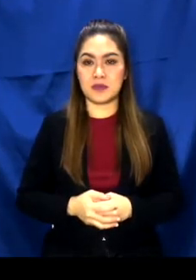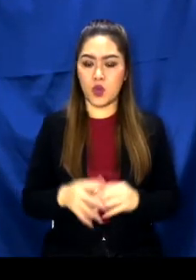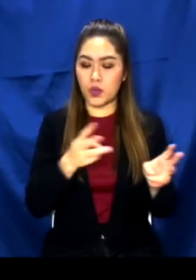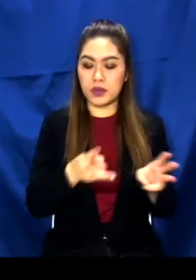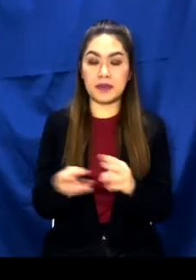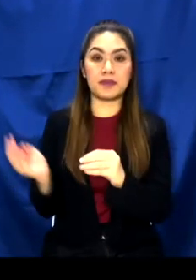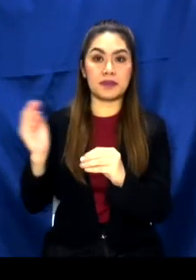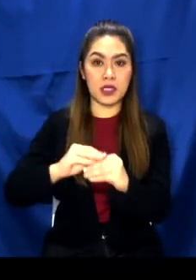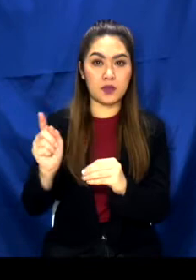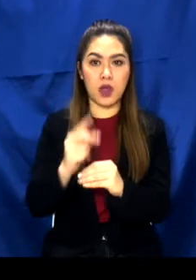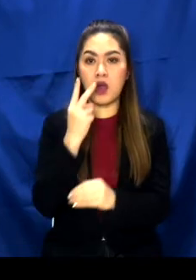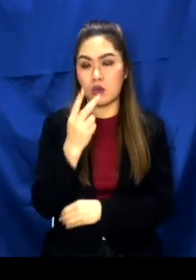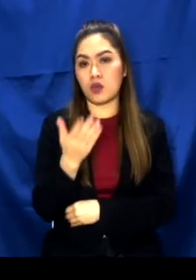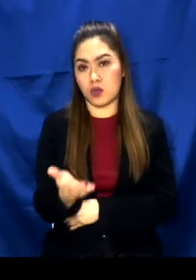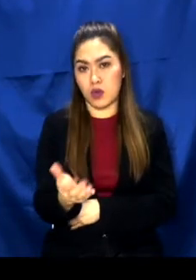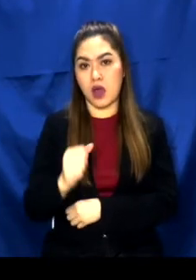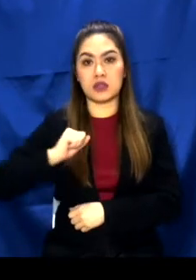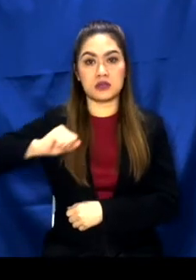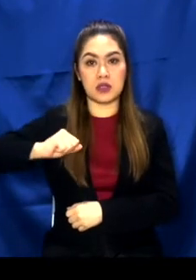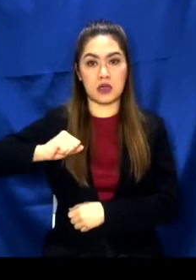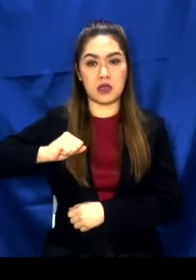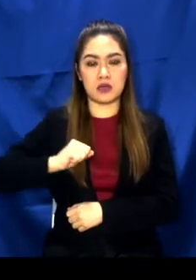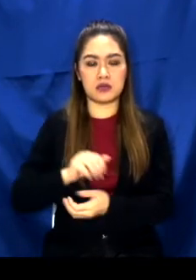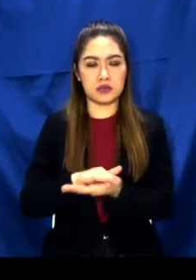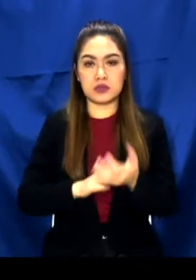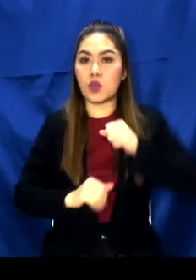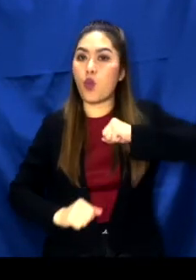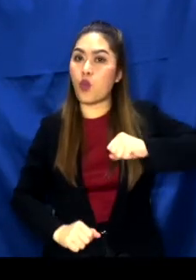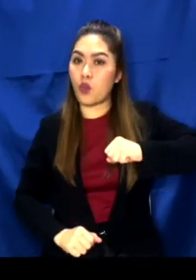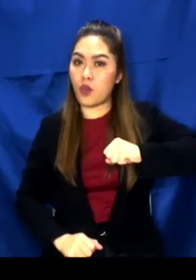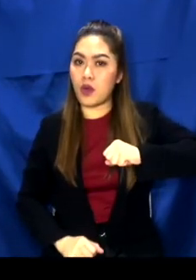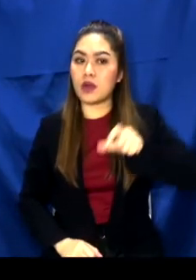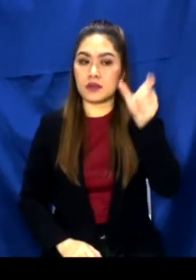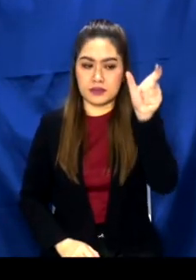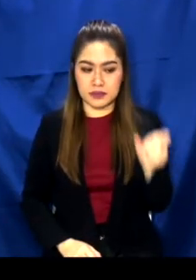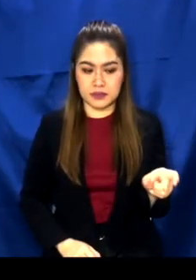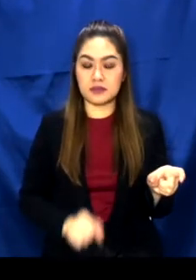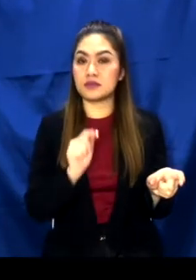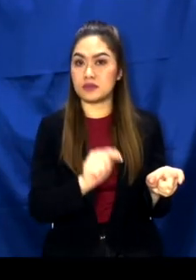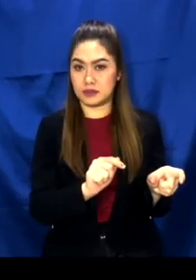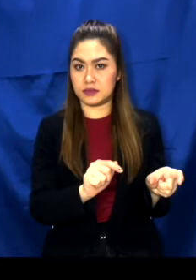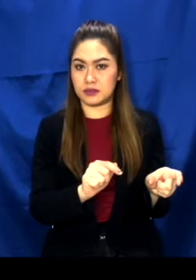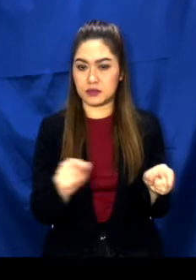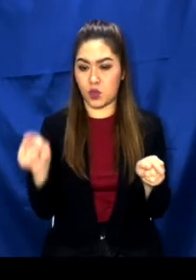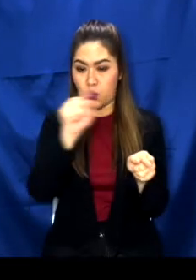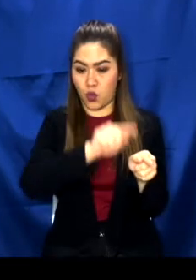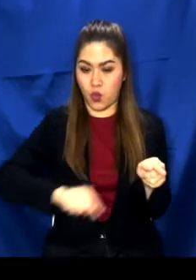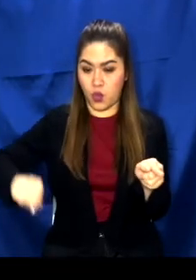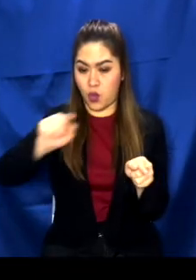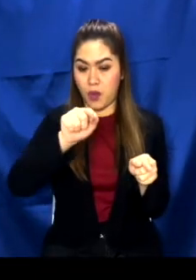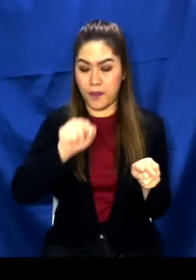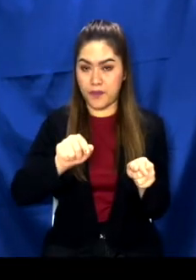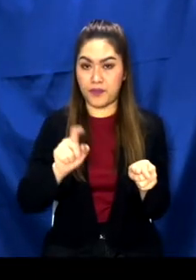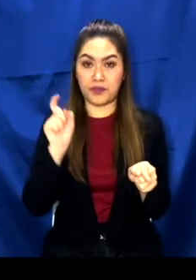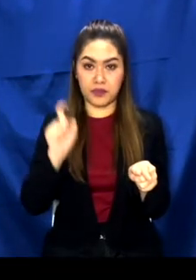เส้นเราก็ดูนะคะทางซ้ายมือเนี่ยทางซ้ายมือนะคะมันจะมีไอคอนเครื่องมืออยู่ตรงวงกลมเนี่ยค่ะให้เราคลิกค้